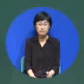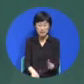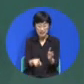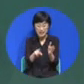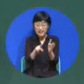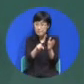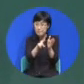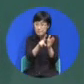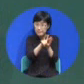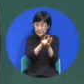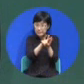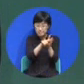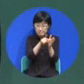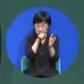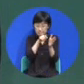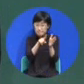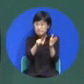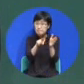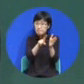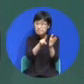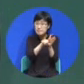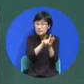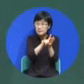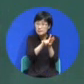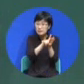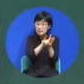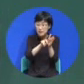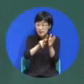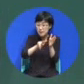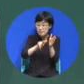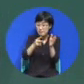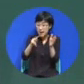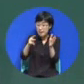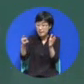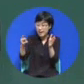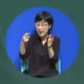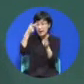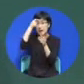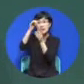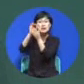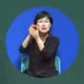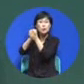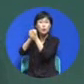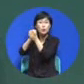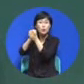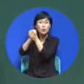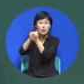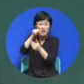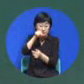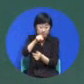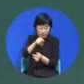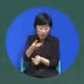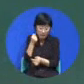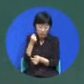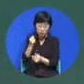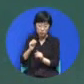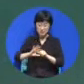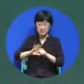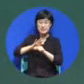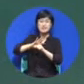믿음을 바꾸는 기도는요, 세상을 바꿀 수 있습니다. The prayer that changes